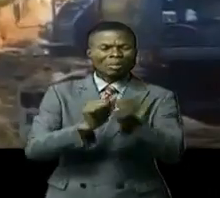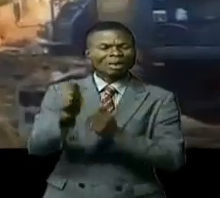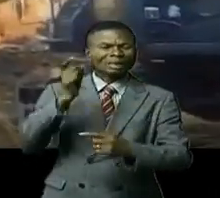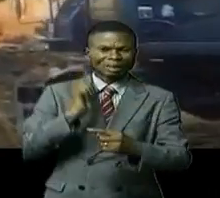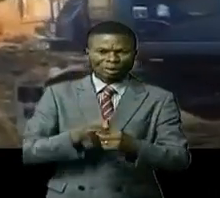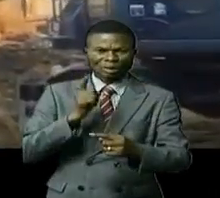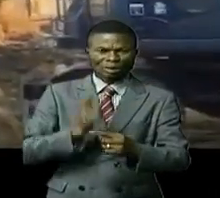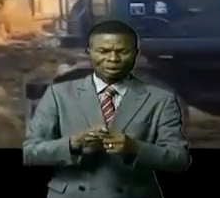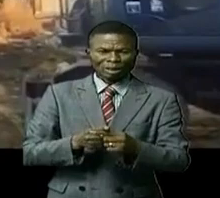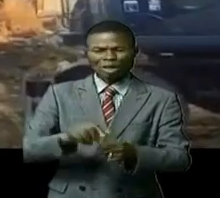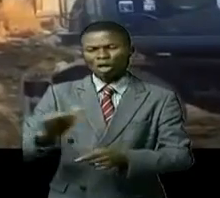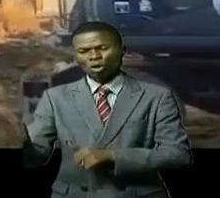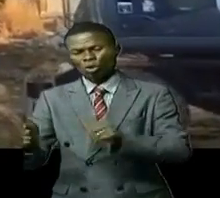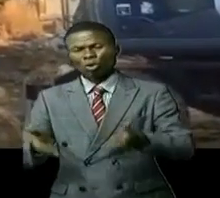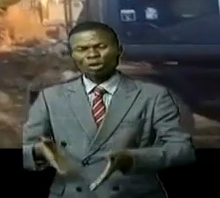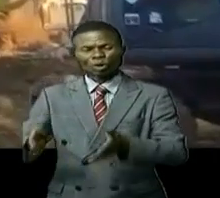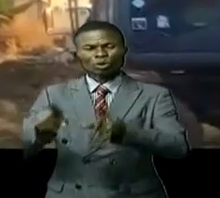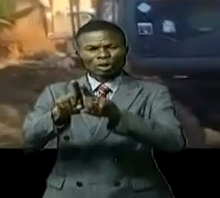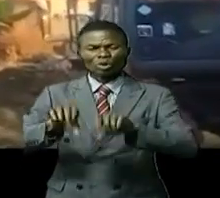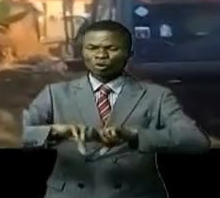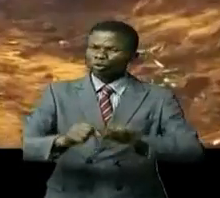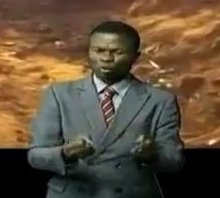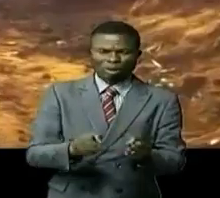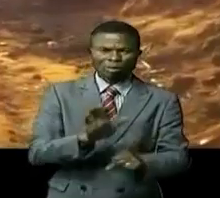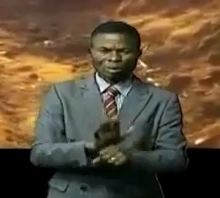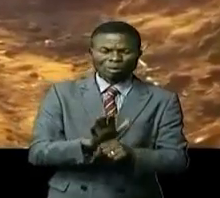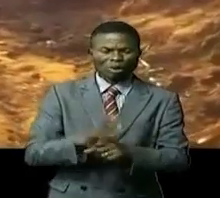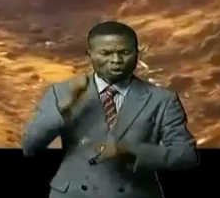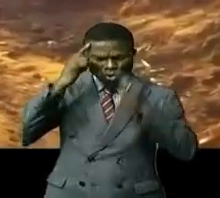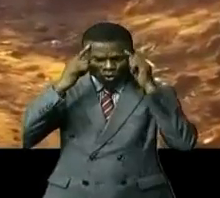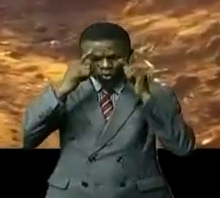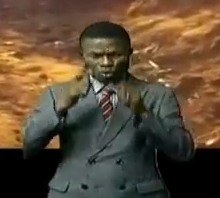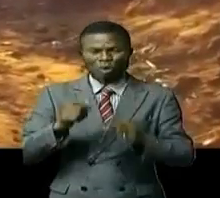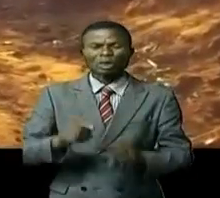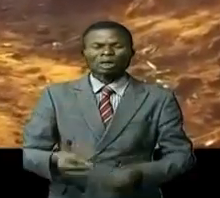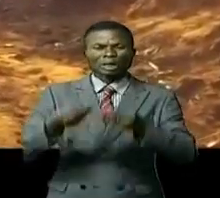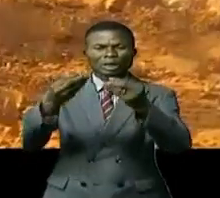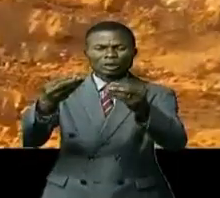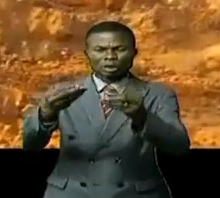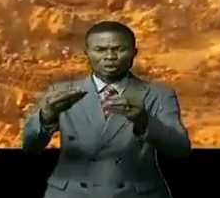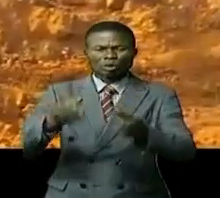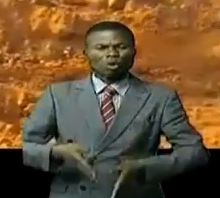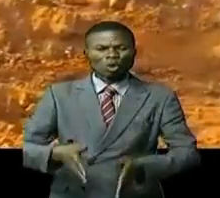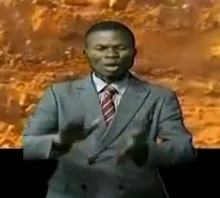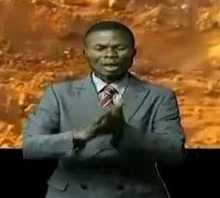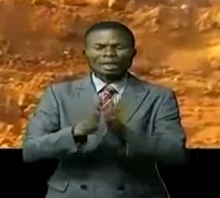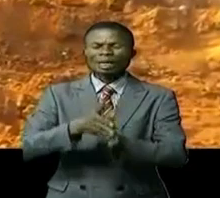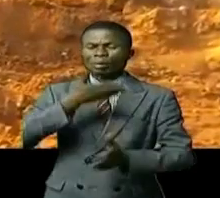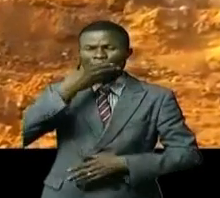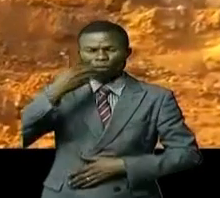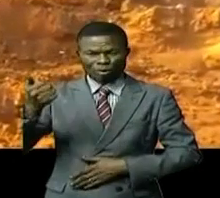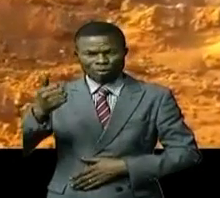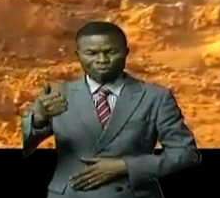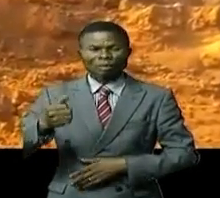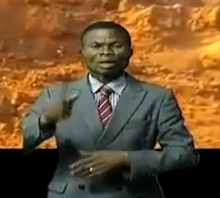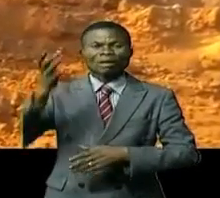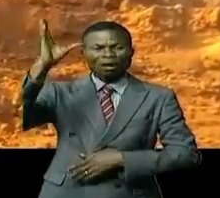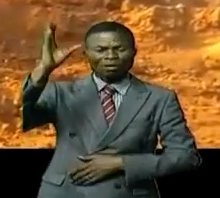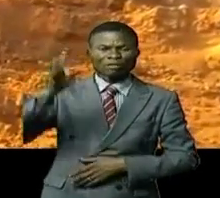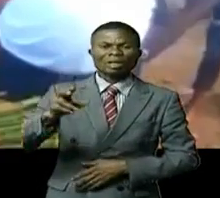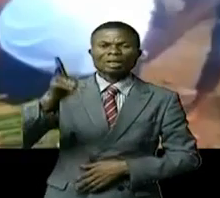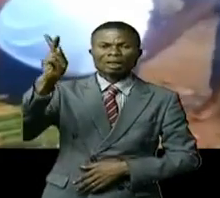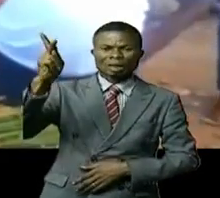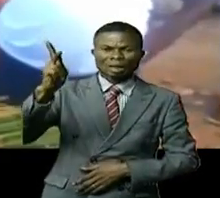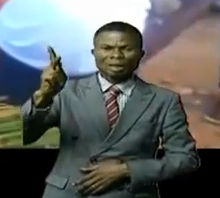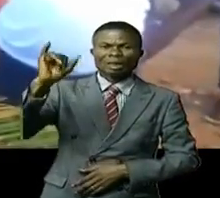et autres voies secondaires. Mis par les profonds soucis républicains de redorer le blason et l'image ternie du village Kinzaï, en rendant